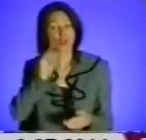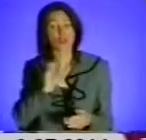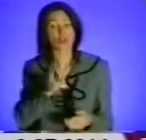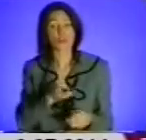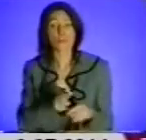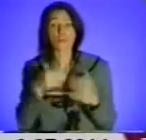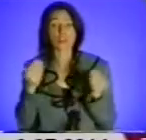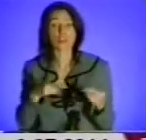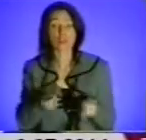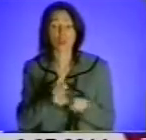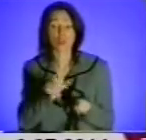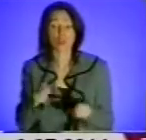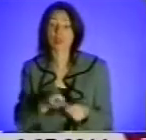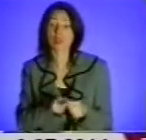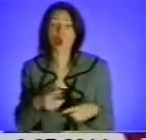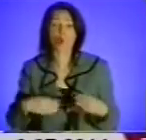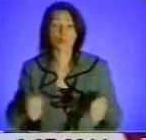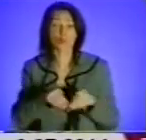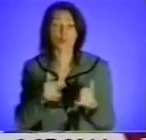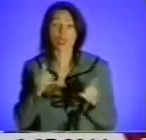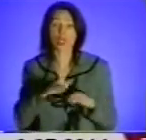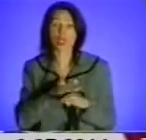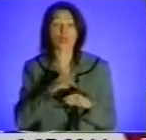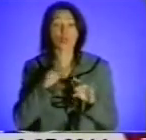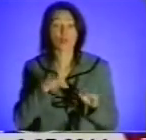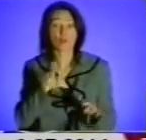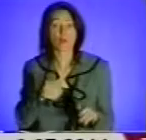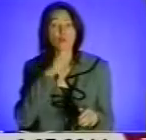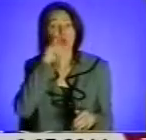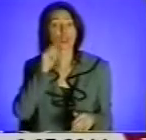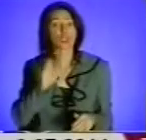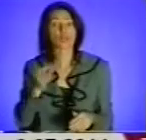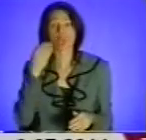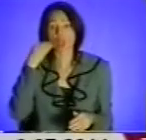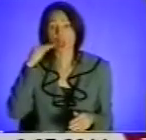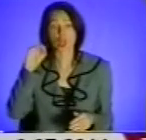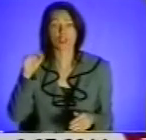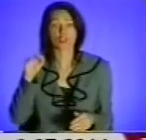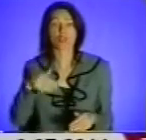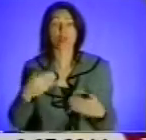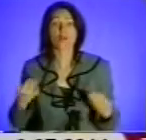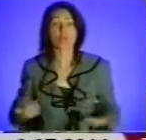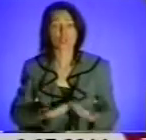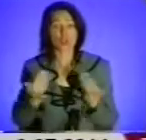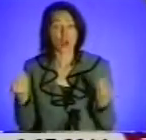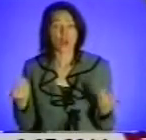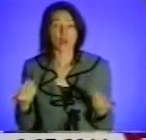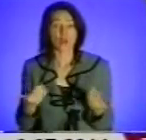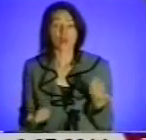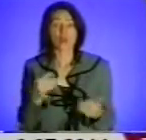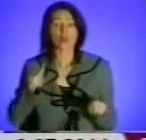які об'єднуються для доброї справи, цим Україна буде краще відживати, а можливо